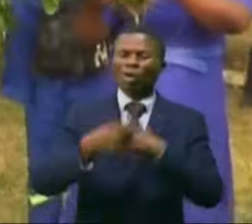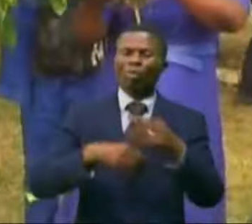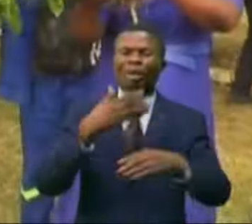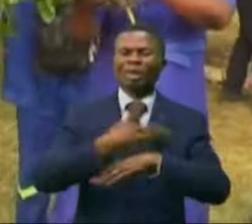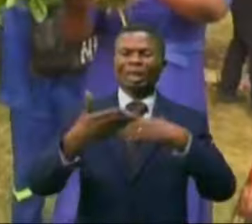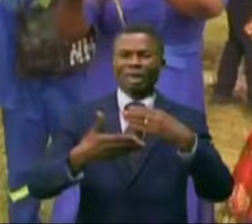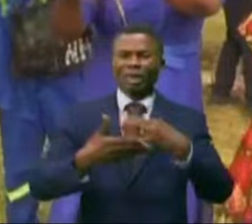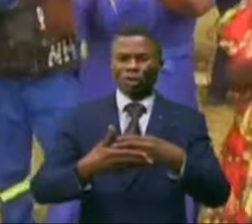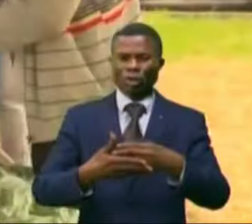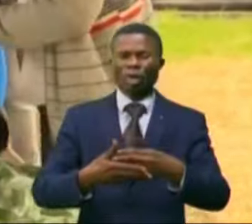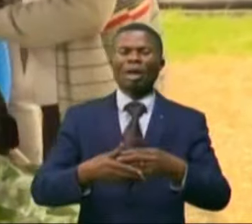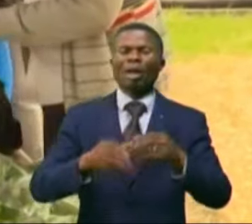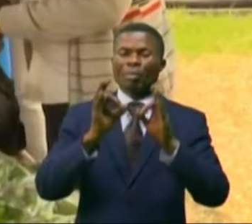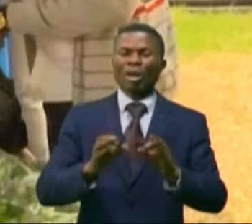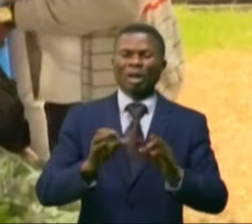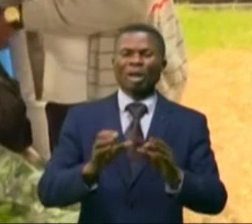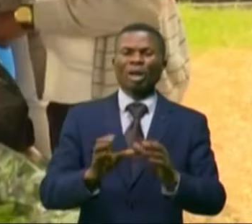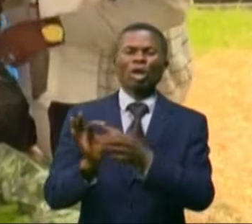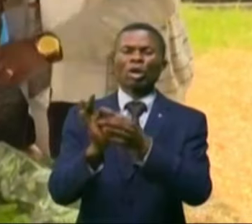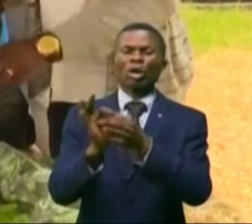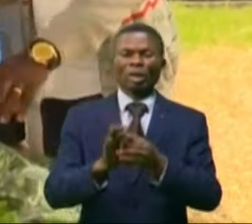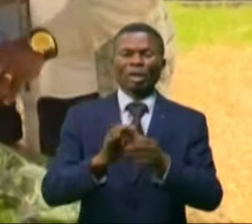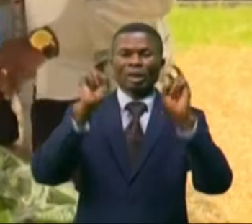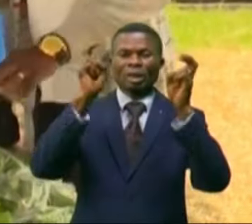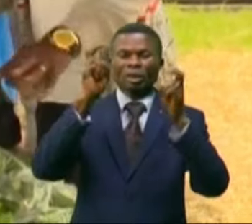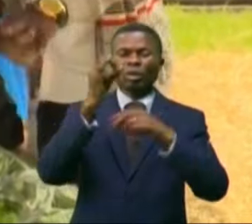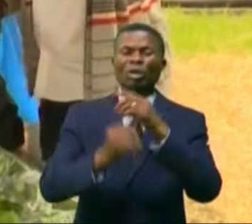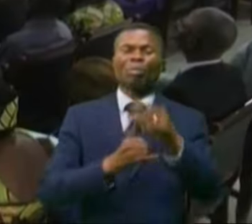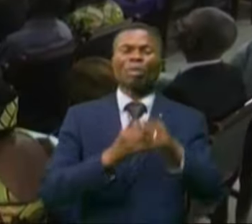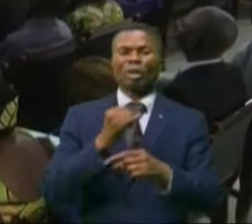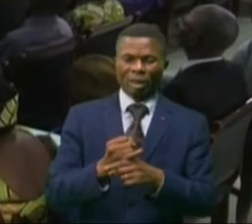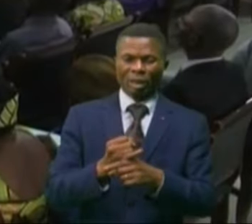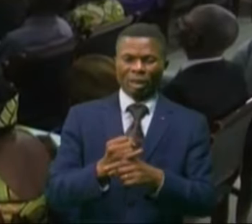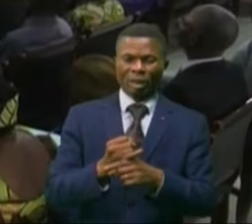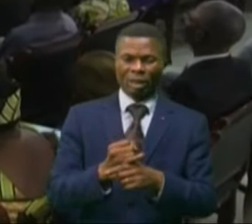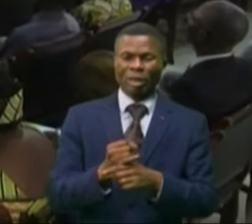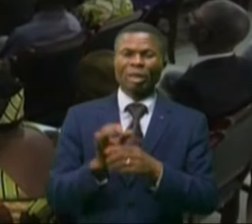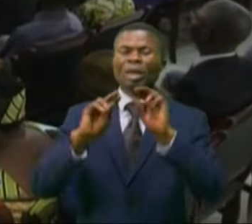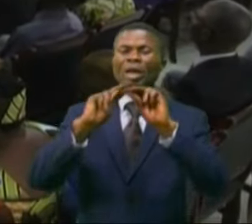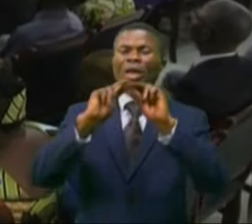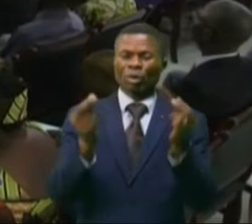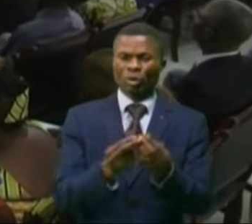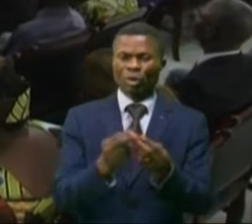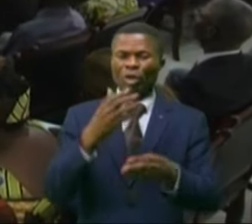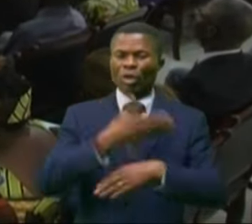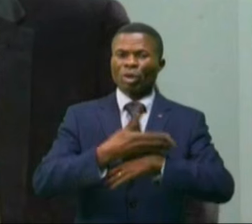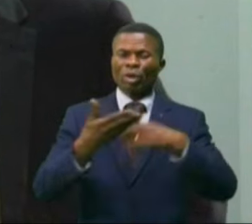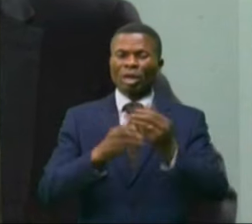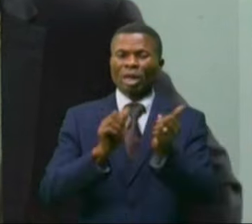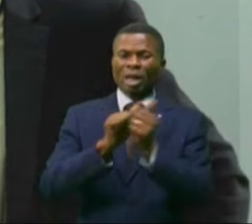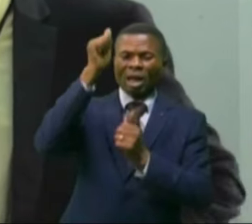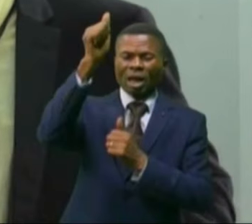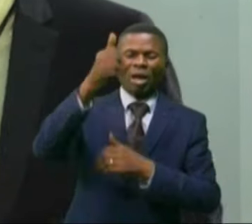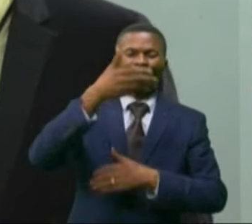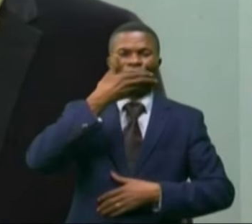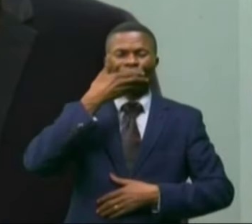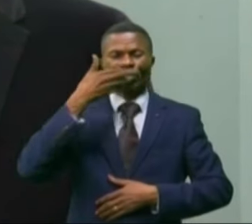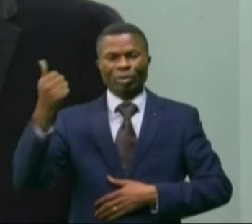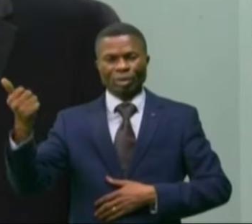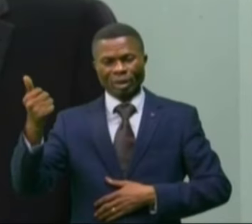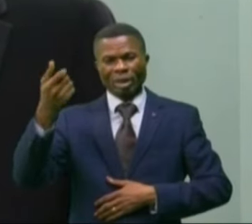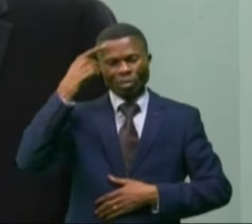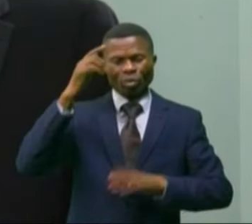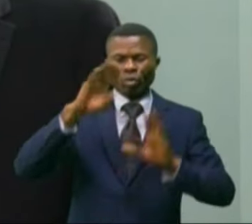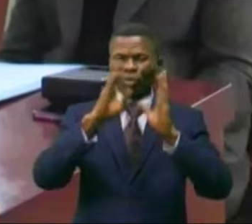des coopératives qui avait pour thème international « Les coopératives construisent un avenir meilleur ». Pour